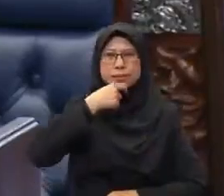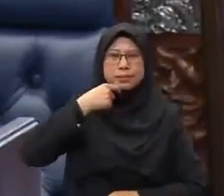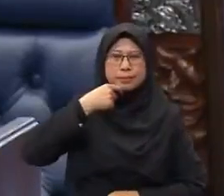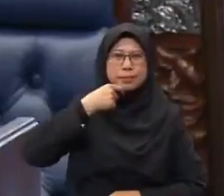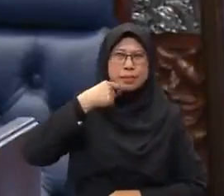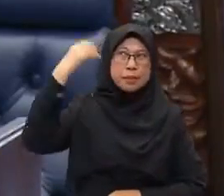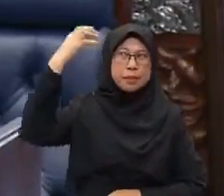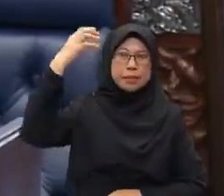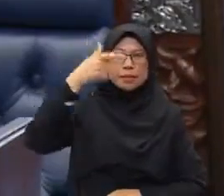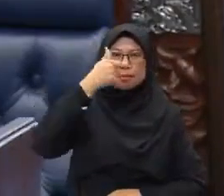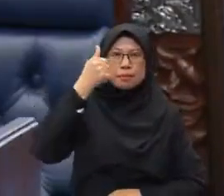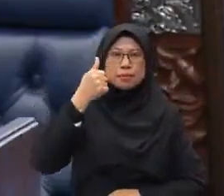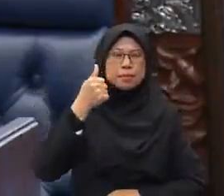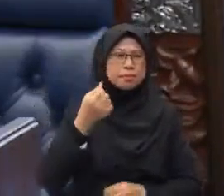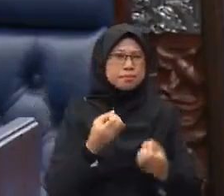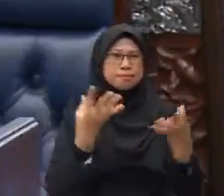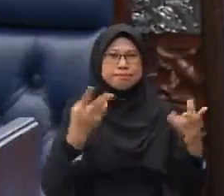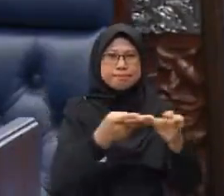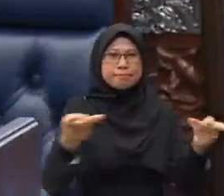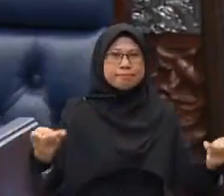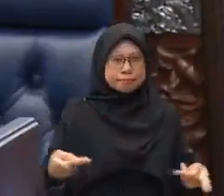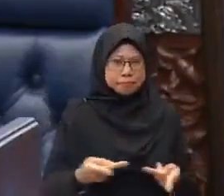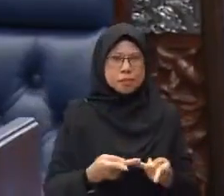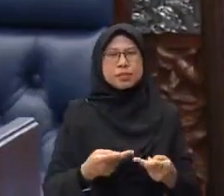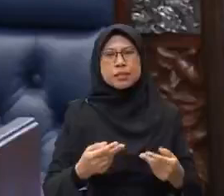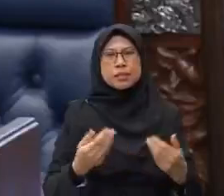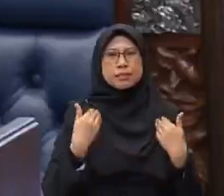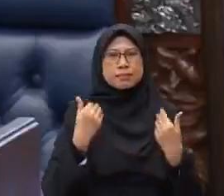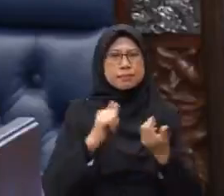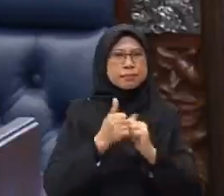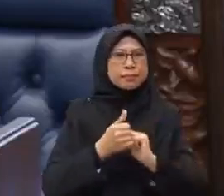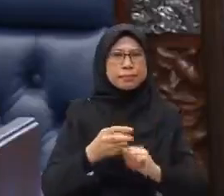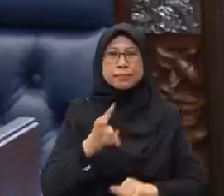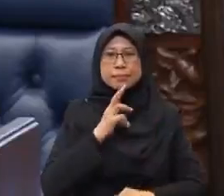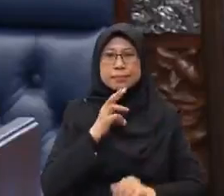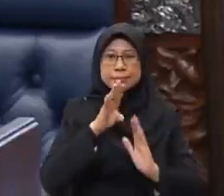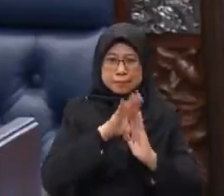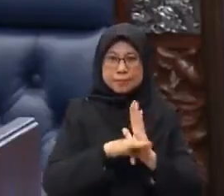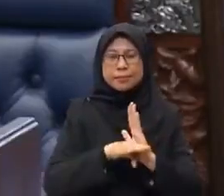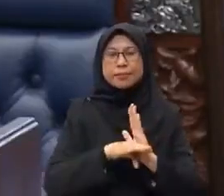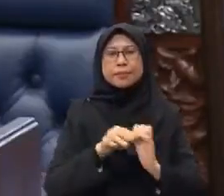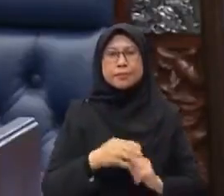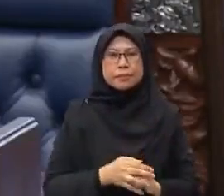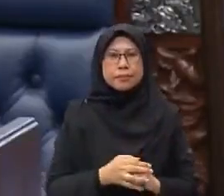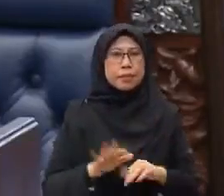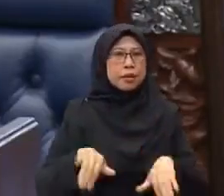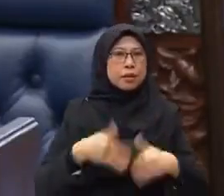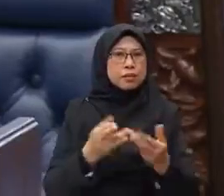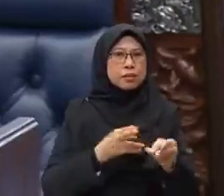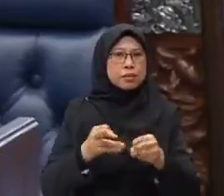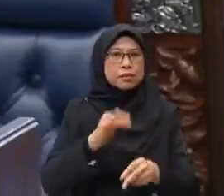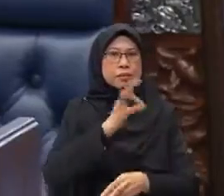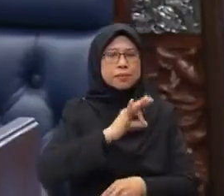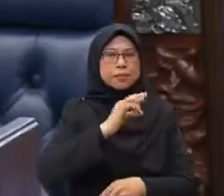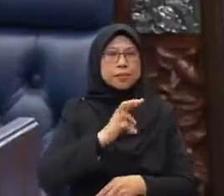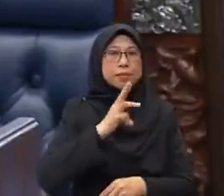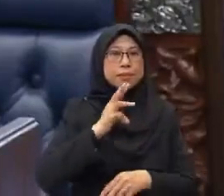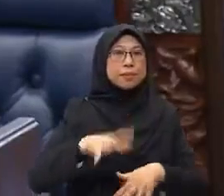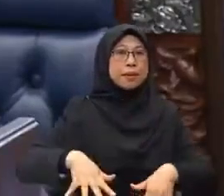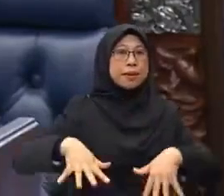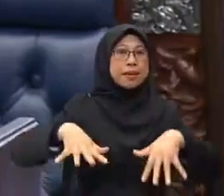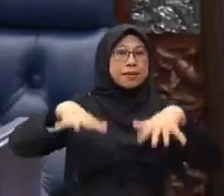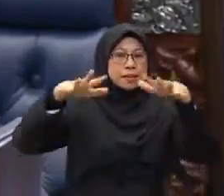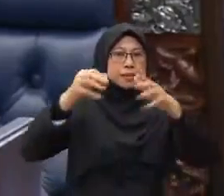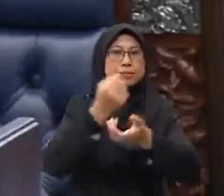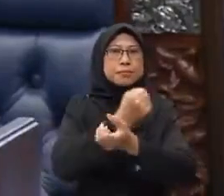di mana Banyak kawasan menghadapi masalah kekurangan air dan sejauh mana usaha memanfaatkan air banjir